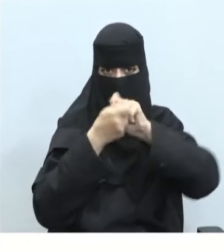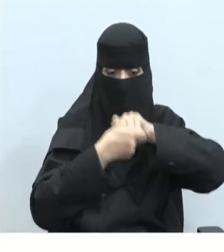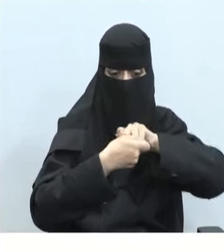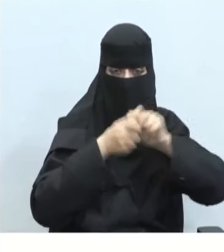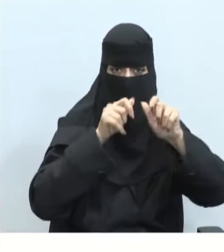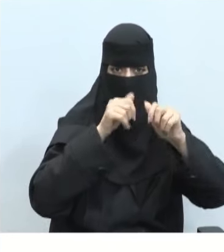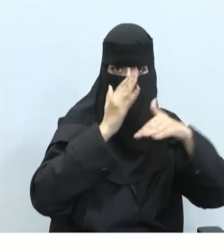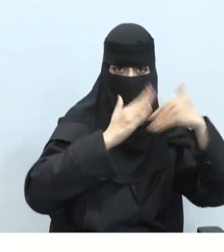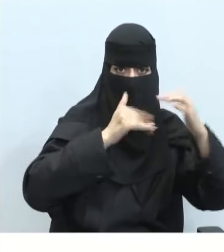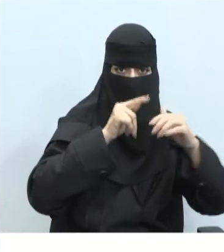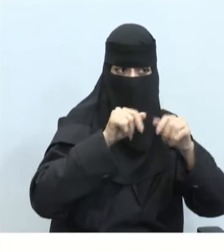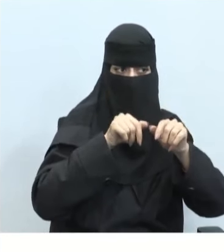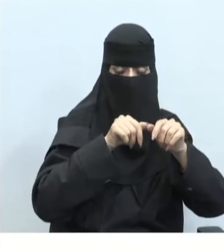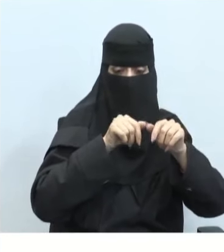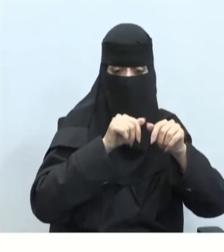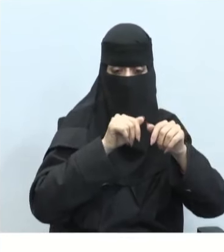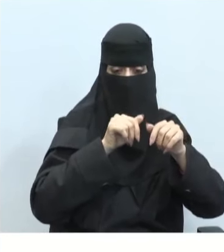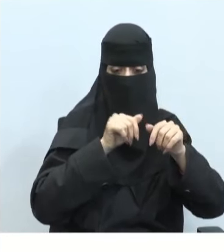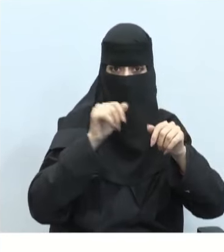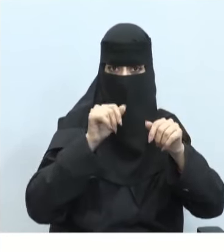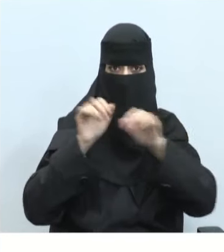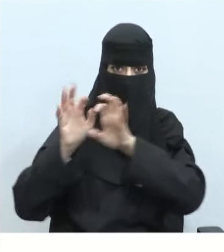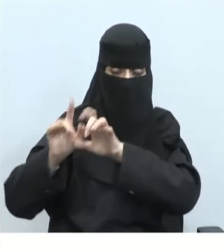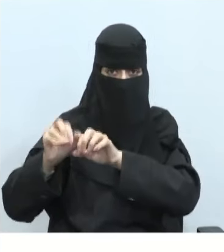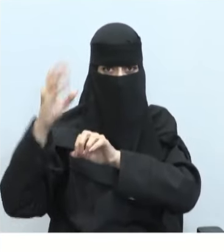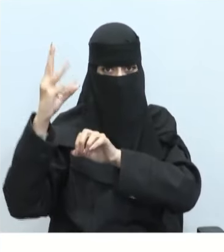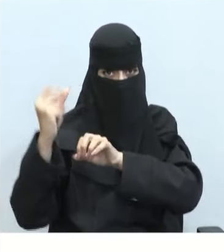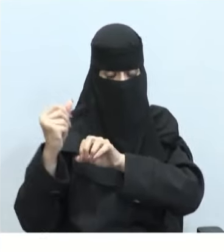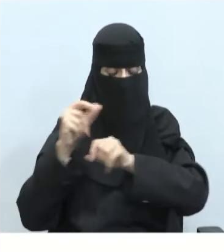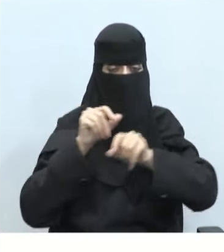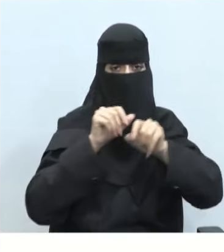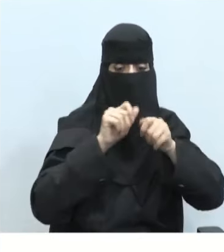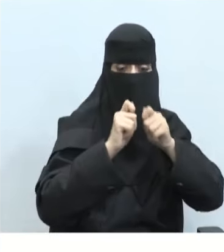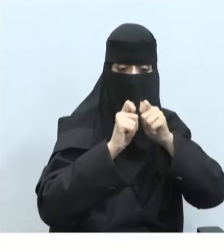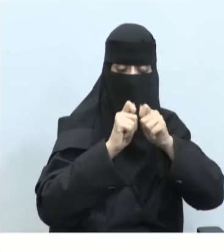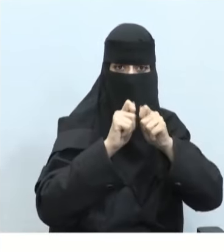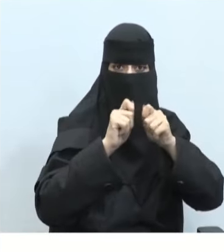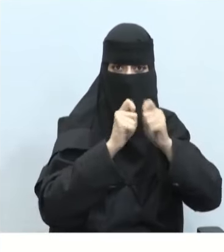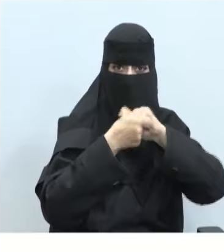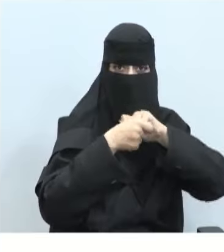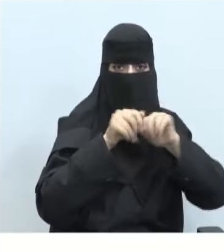راينا في مقدمه درسنا استبدلنا مثلا بكلمه المهارات التقنيه